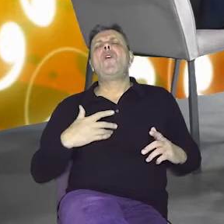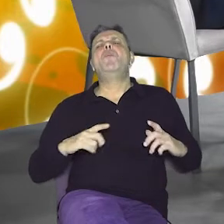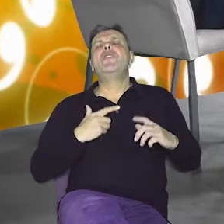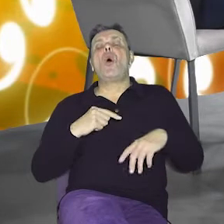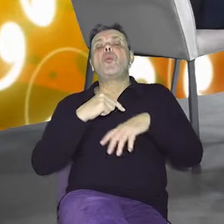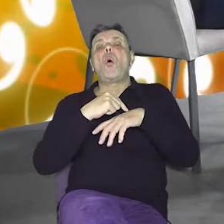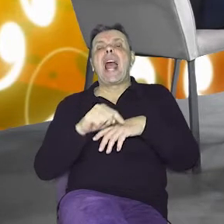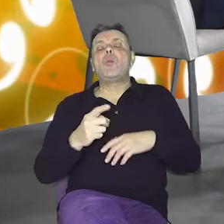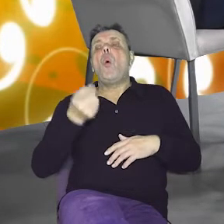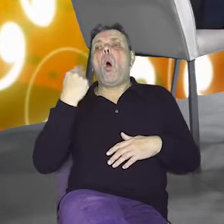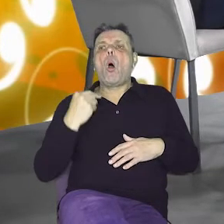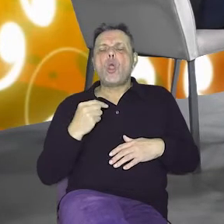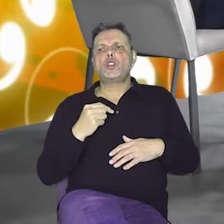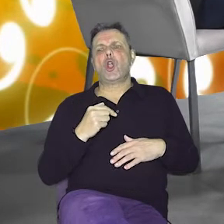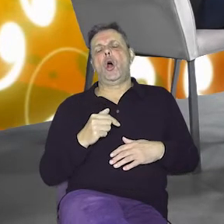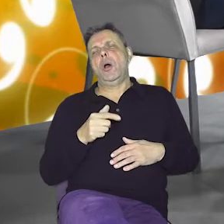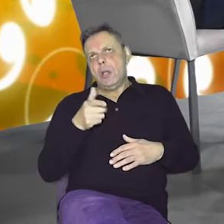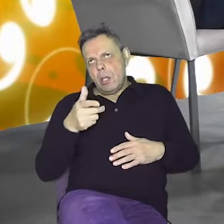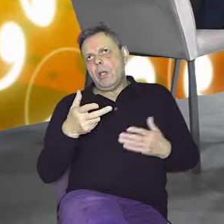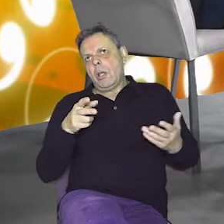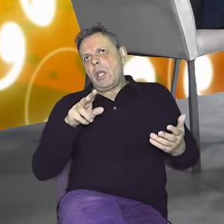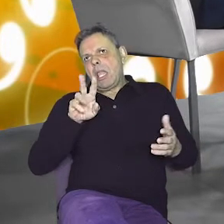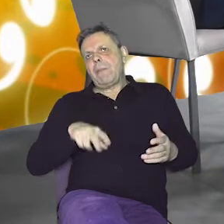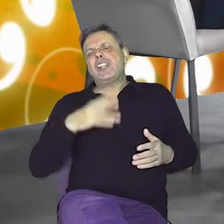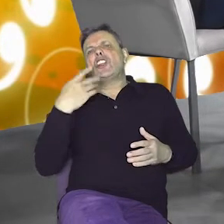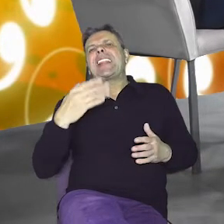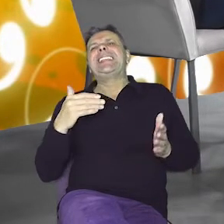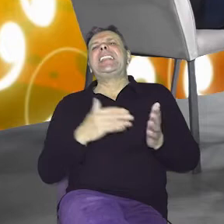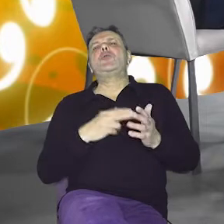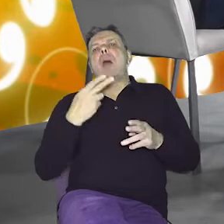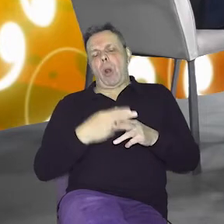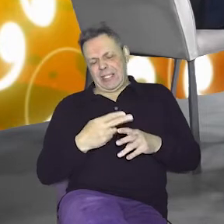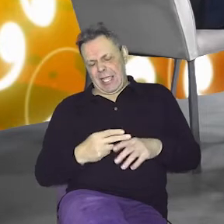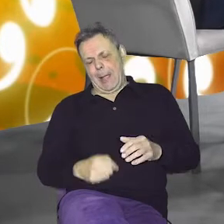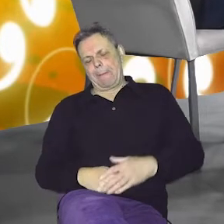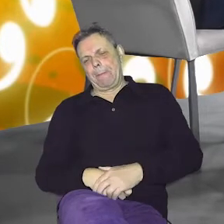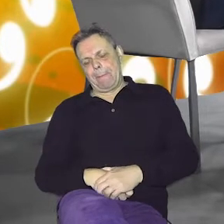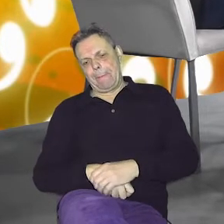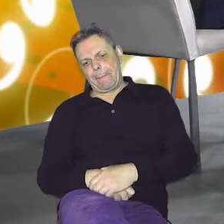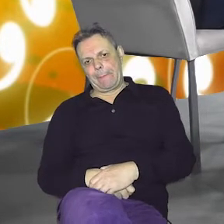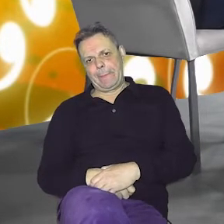života ranu, odnosno tu negdje ih ima 40,000 bolesnika sa ranom.